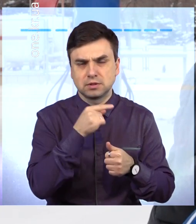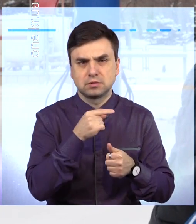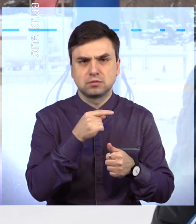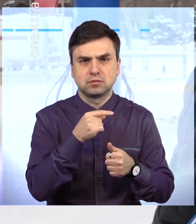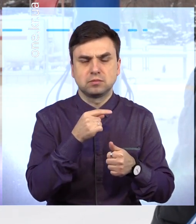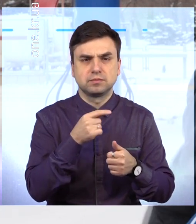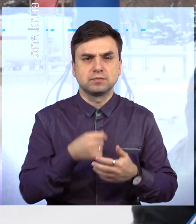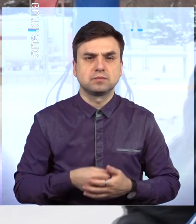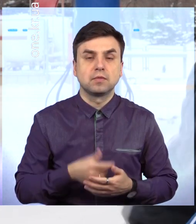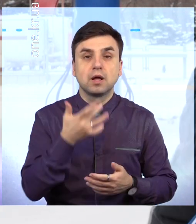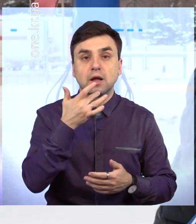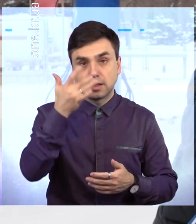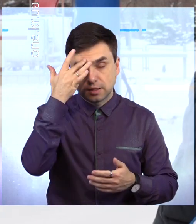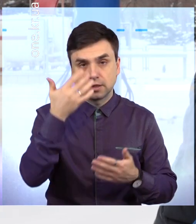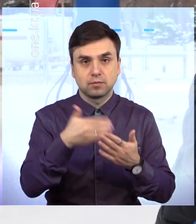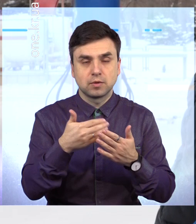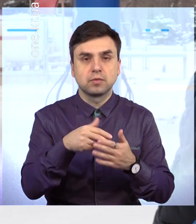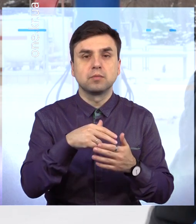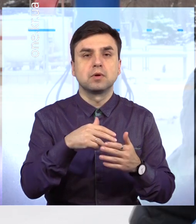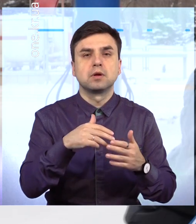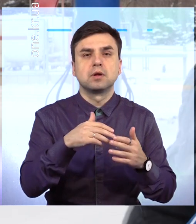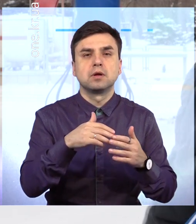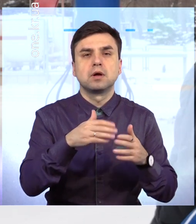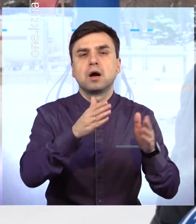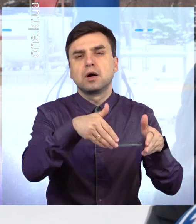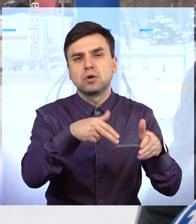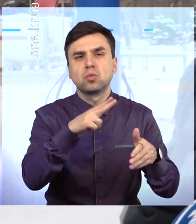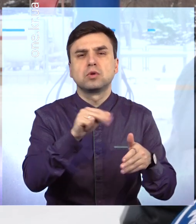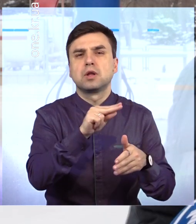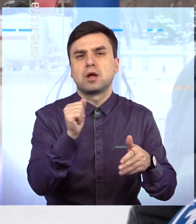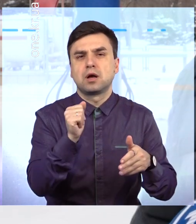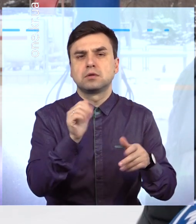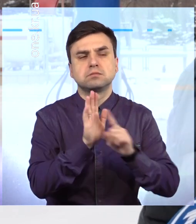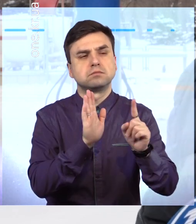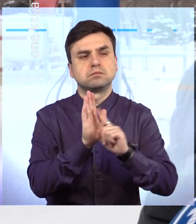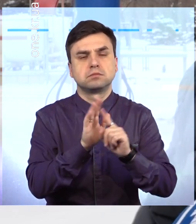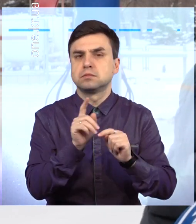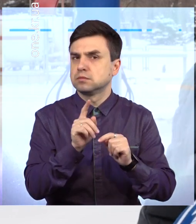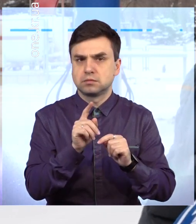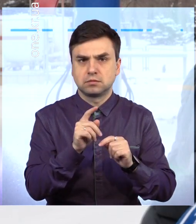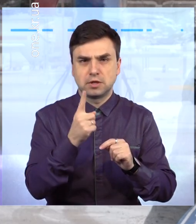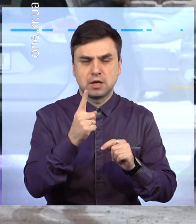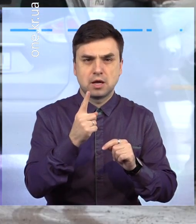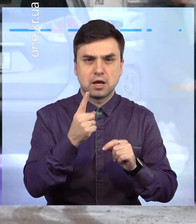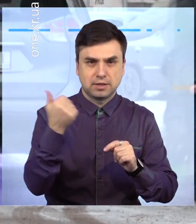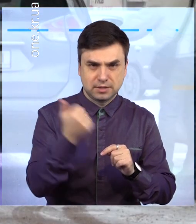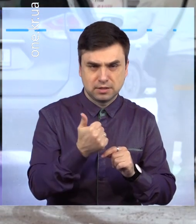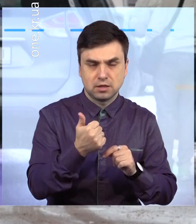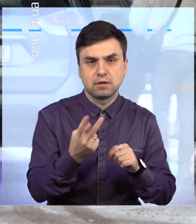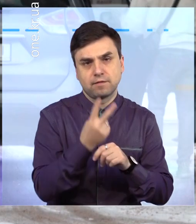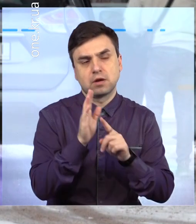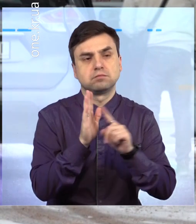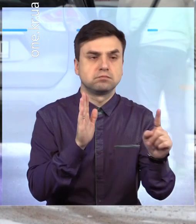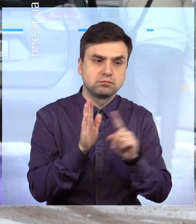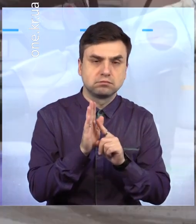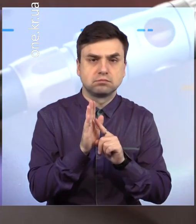принимать решения сюда. Летом, значит, будем выезжать на дачу на неделю, а не там два раза в неделю. З початку цього